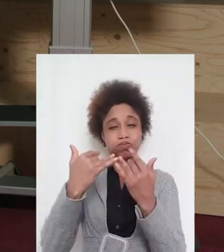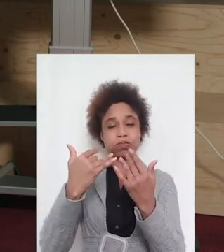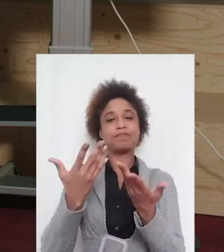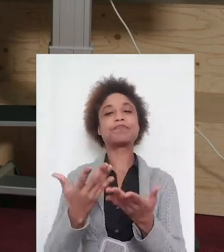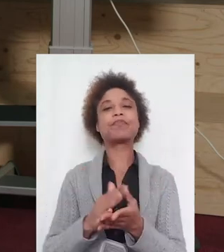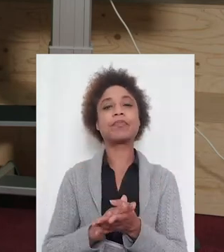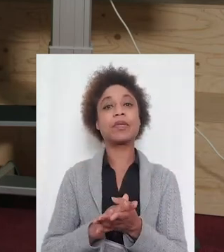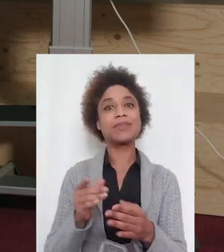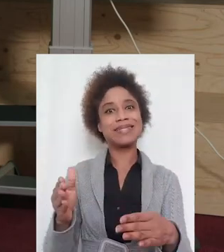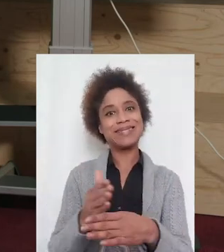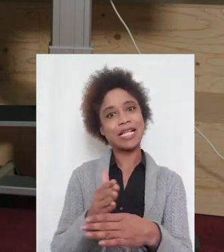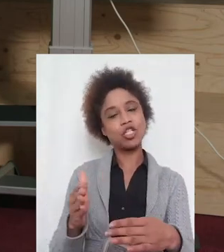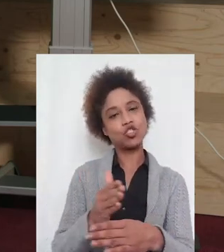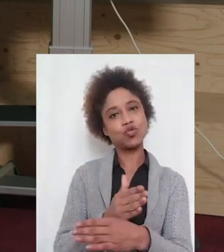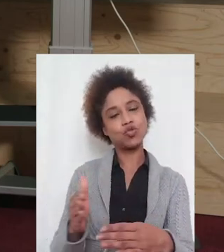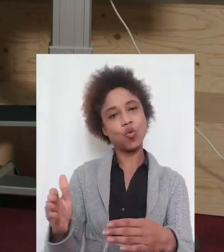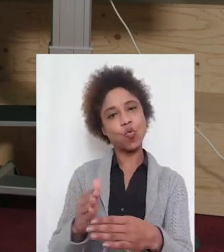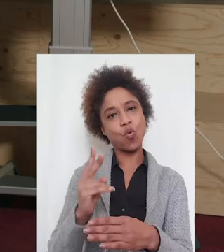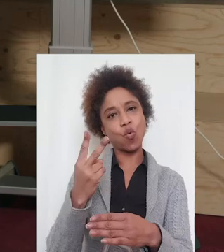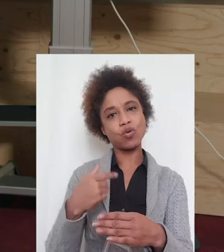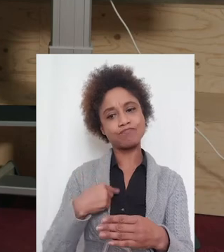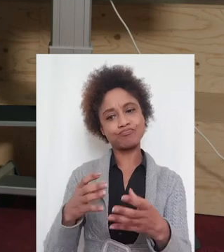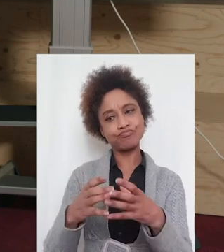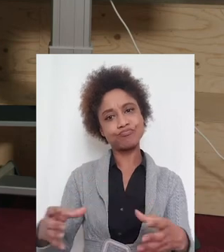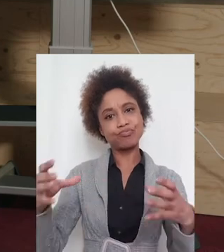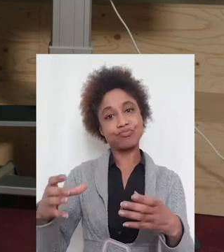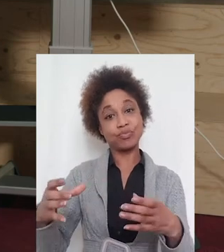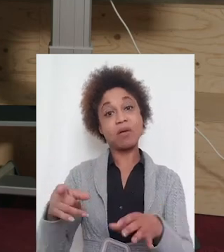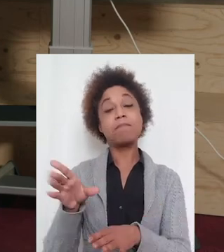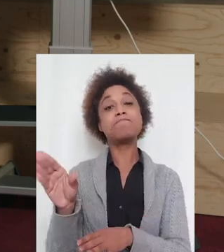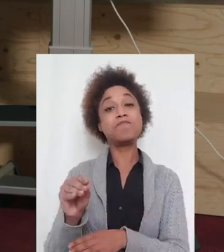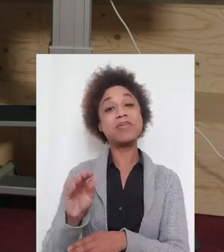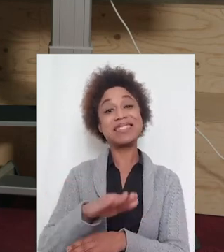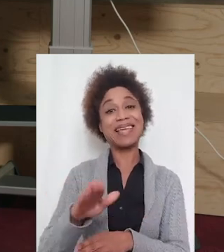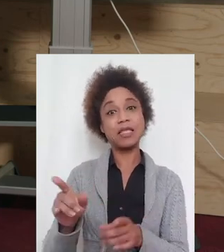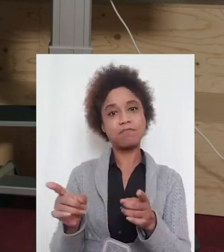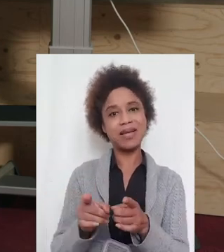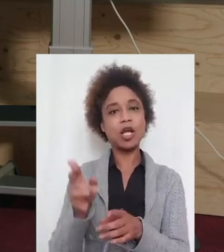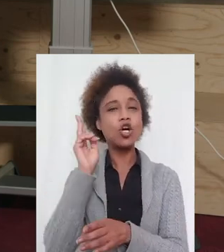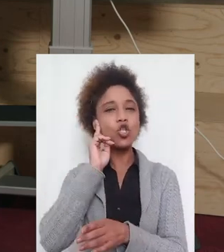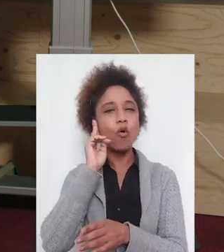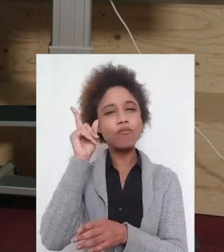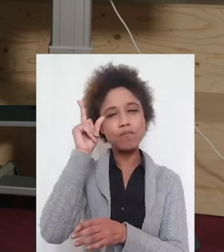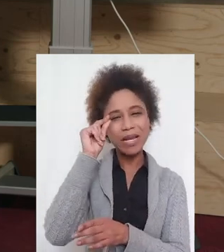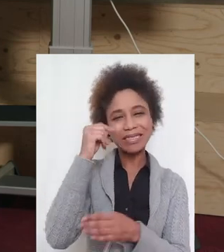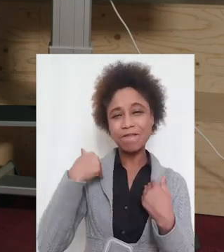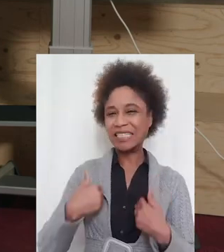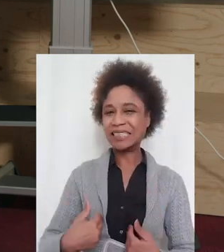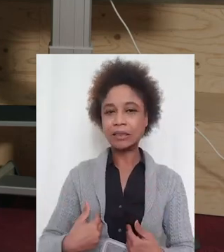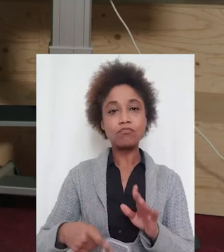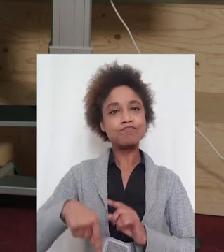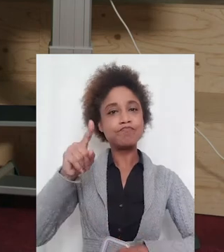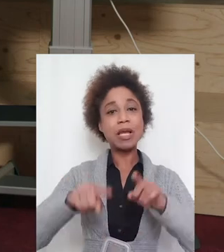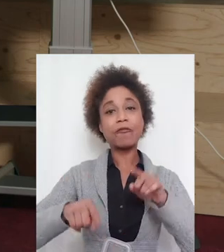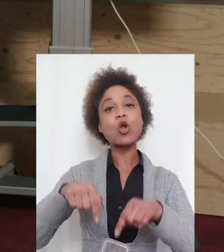seizoen hebben we daar de doelgroep kunnen uitbreiden met kinderen met een beperking. Doof of blind, fysiek of